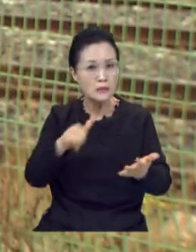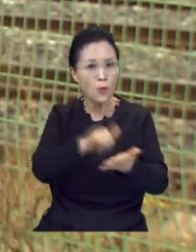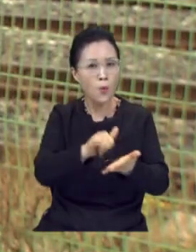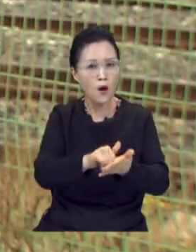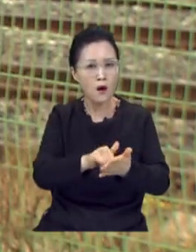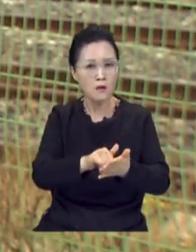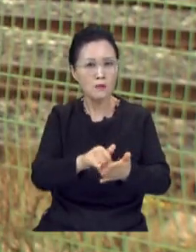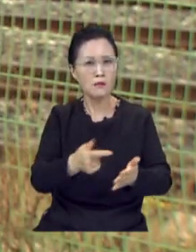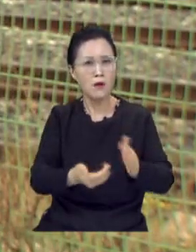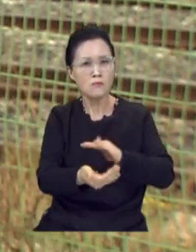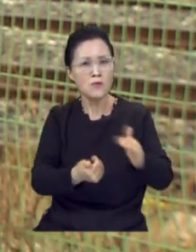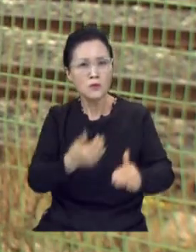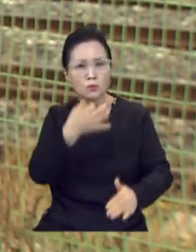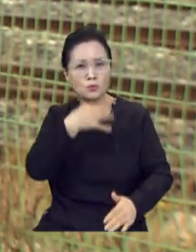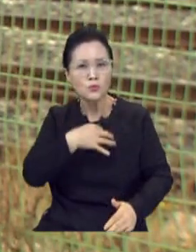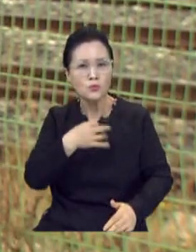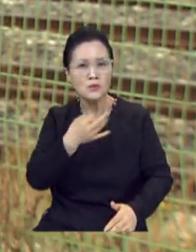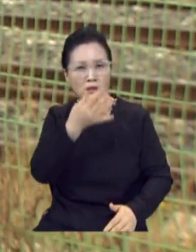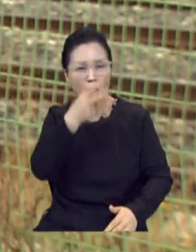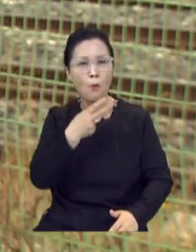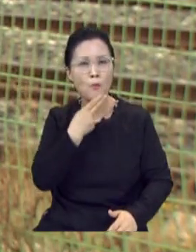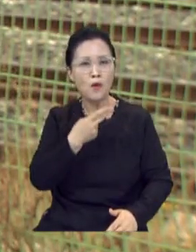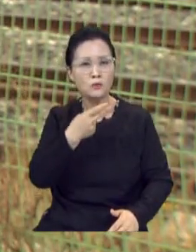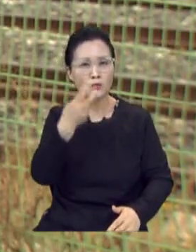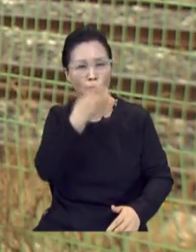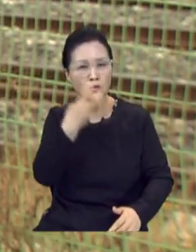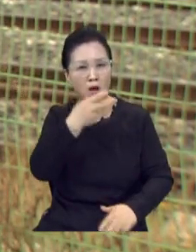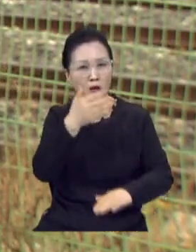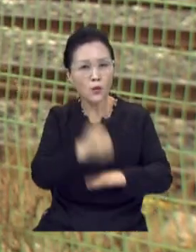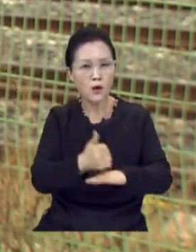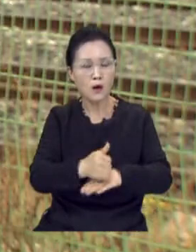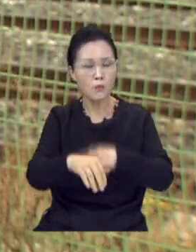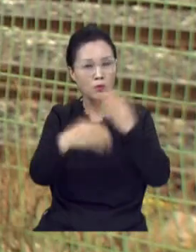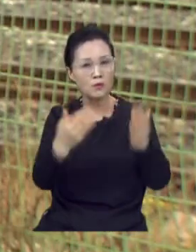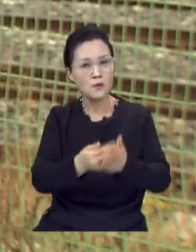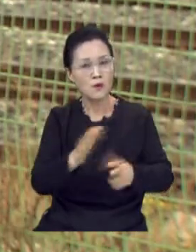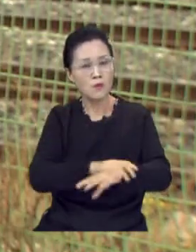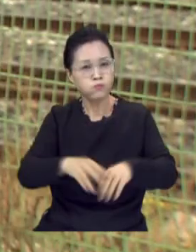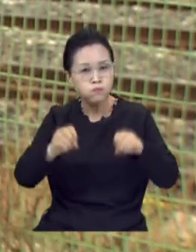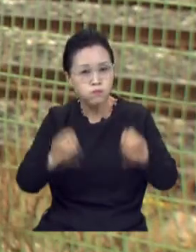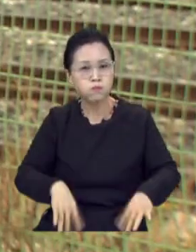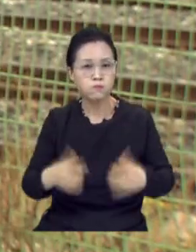결과의 파장은 앞으로 더욱 커질 전망입니다. KNN 표준규입니다.